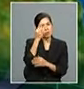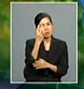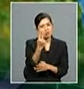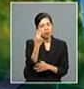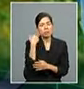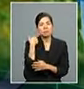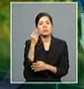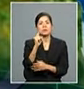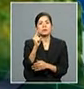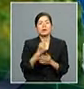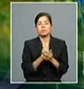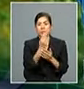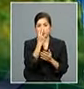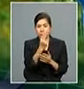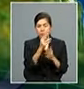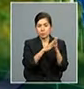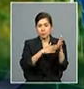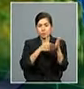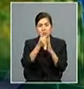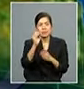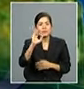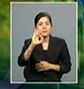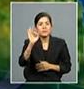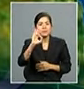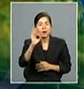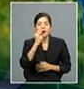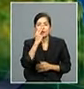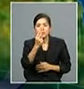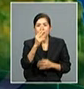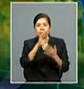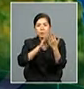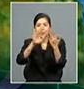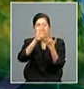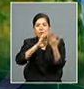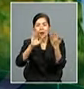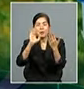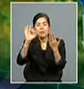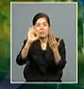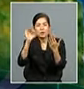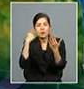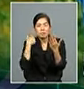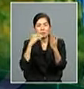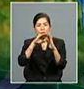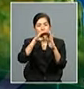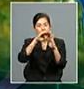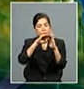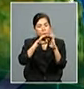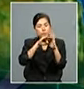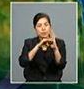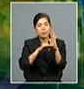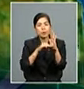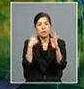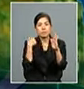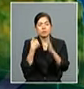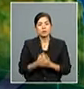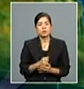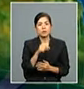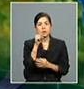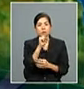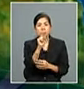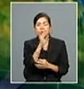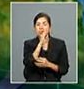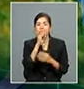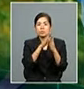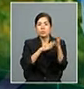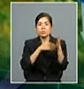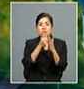ง่ายๆนะครับคุณผู้ชมดูที่บริเวณสีฟ้าๆที่แสดงถึงบริเวณที่เมื่อวานนี้มีอุณหภูมิลดลงกว่าเมื่อวานซืนครับและยิ่งตรงไหนเป็นสีน้ำเงินเ